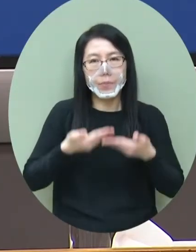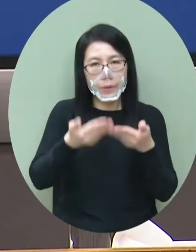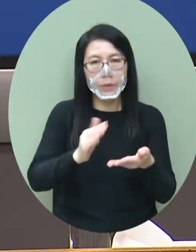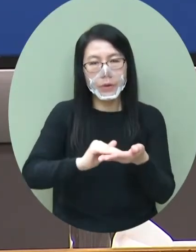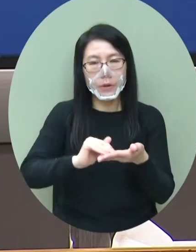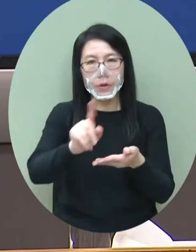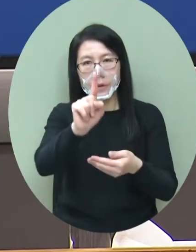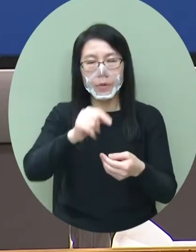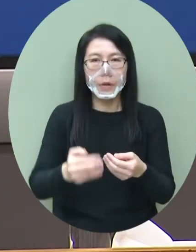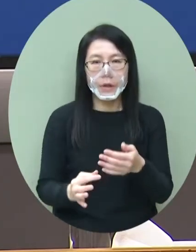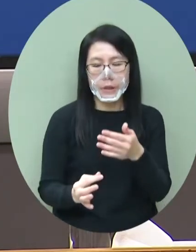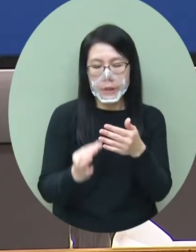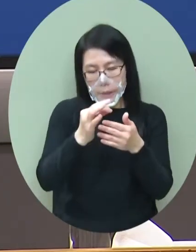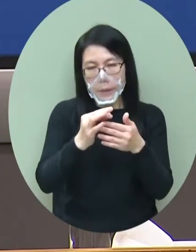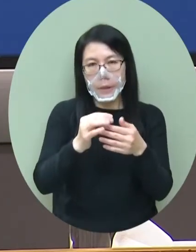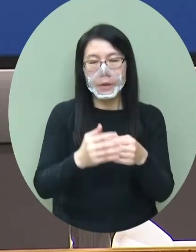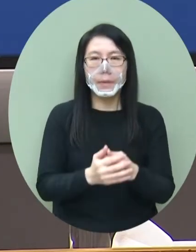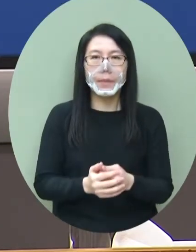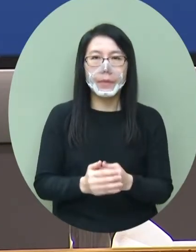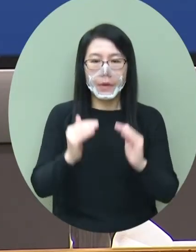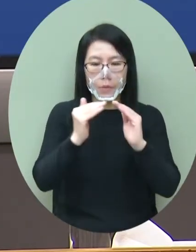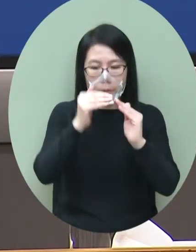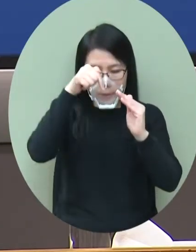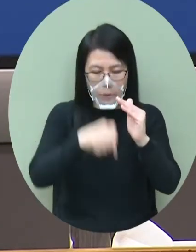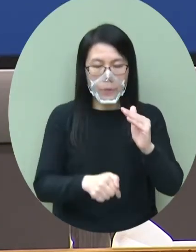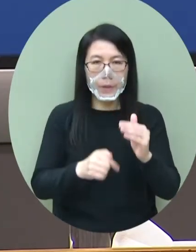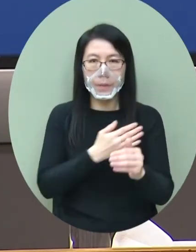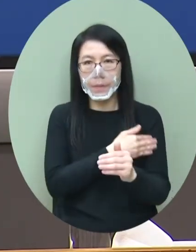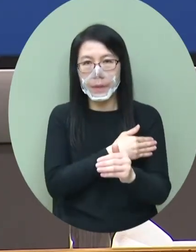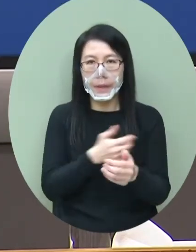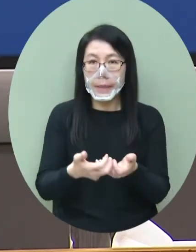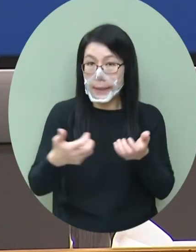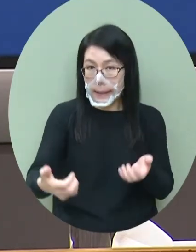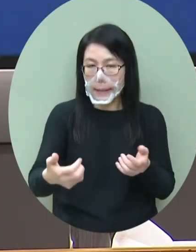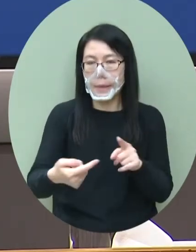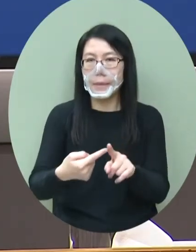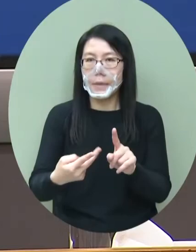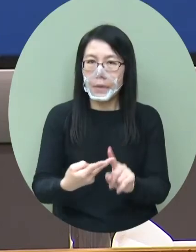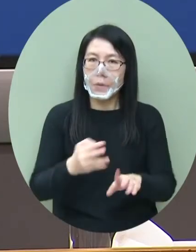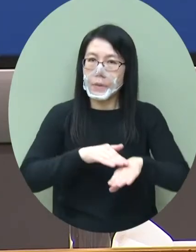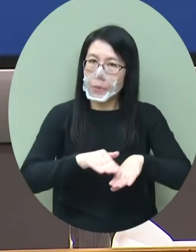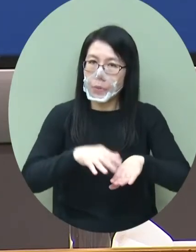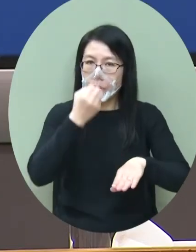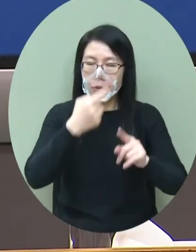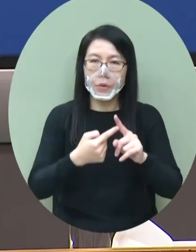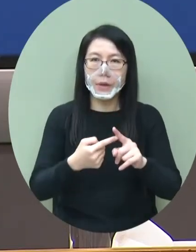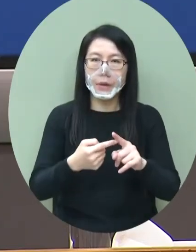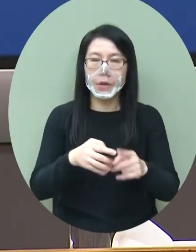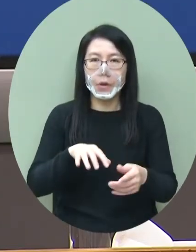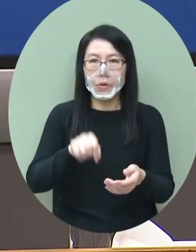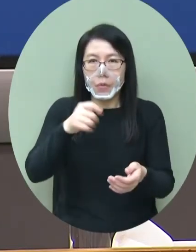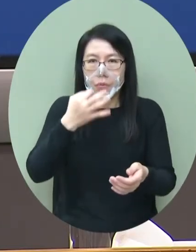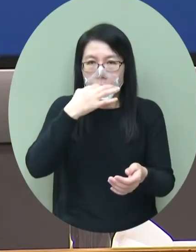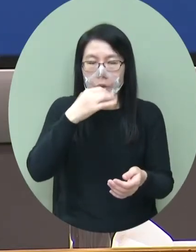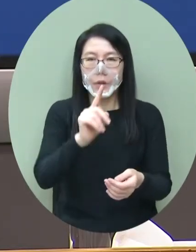源，我可以进一步支援我们如何提升家居的资源，不论是隔离的或者